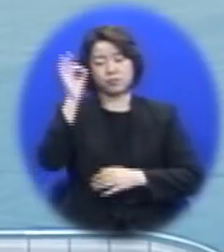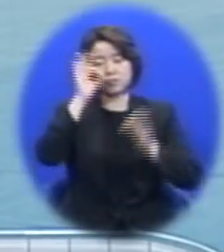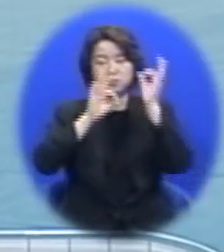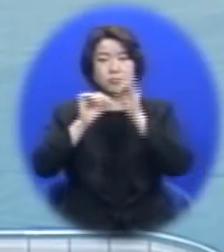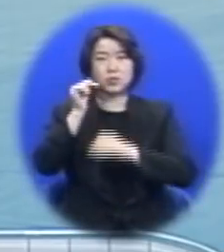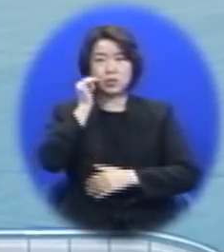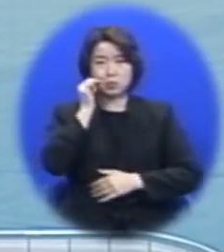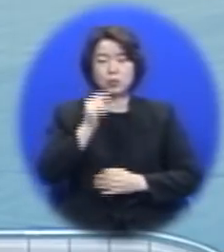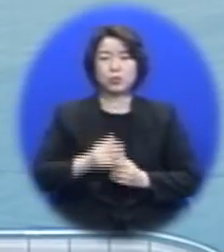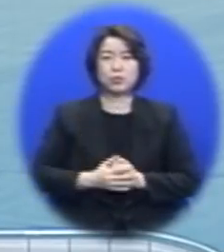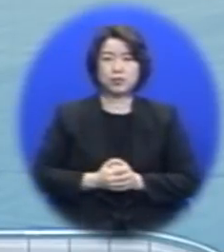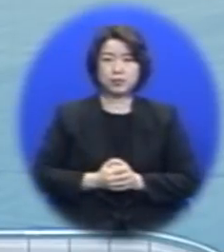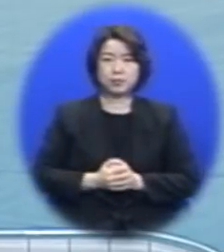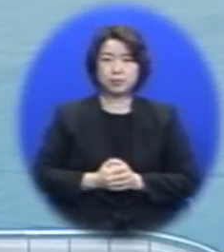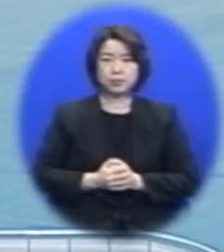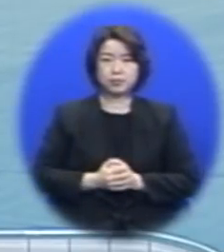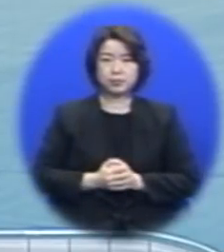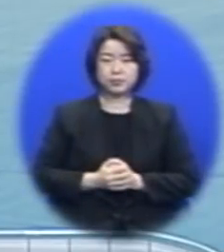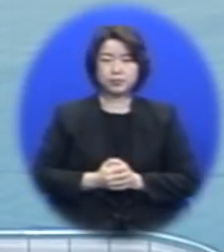못하였다.